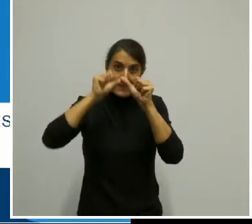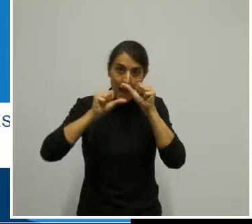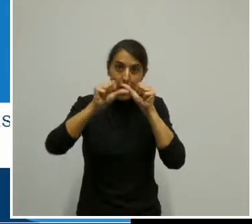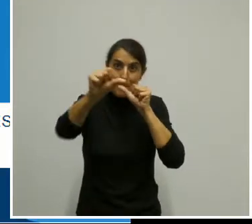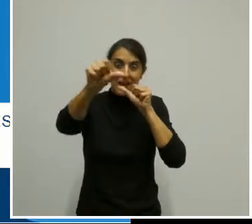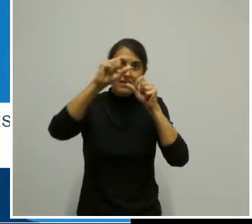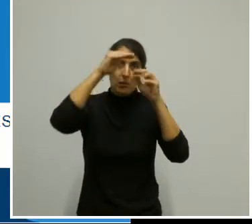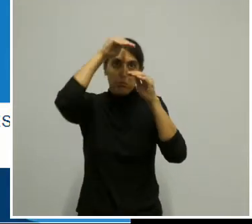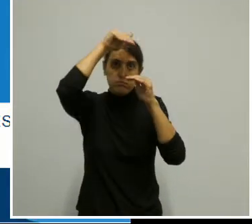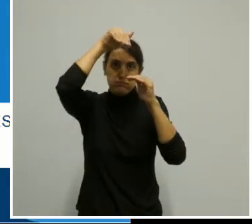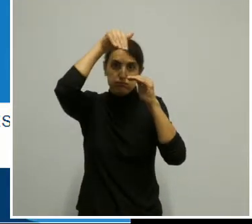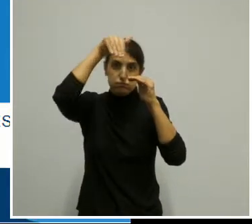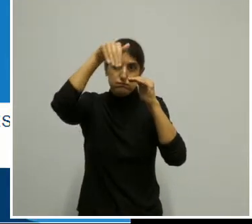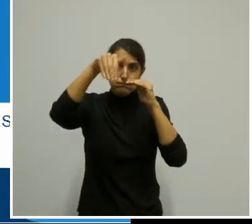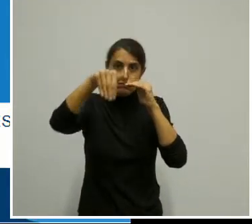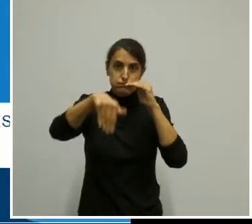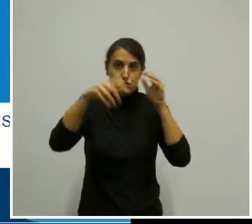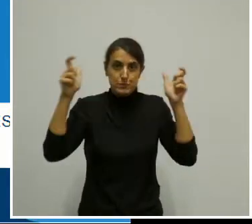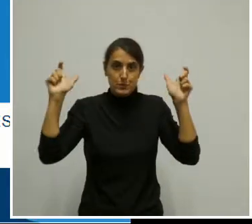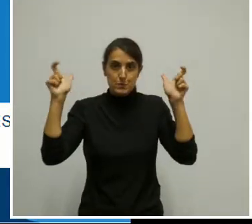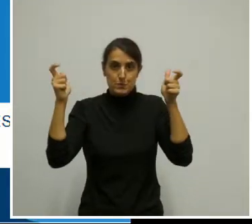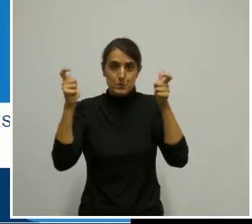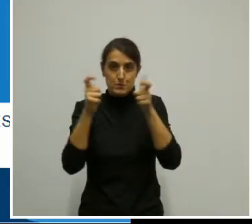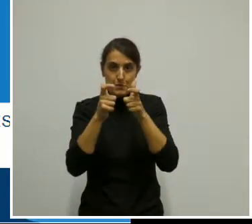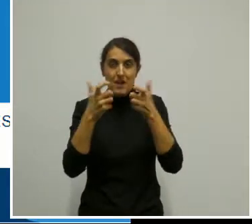va baixant la població i ara estem a